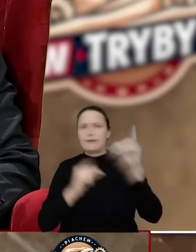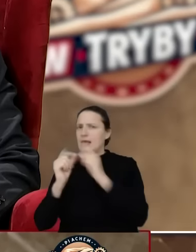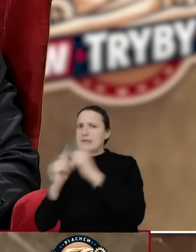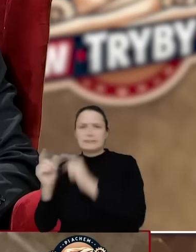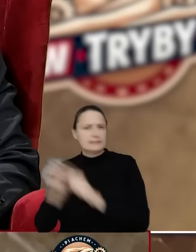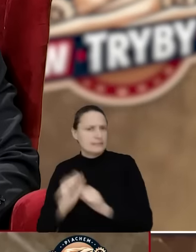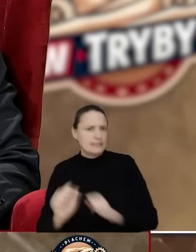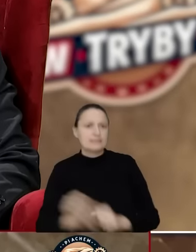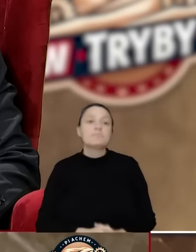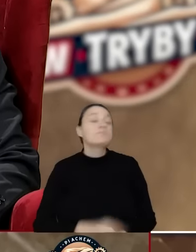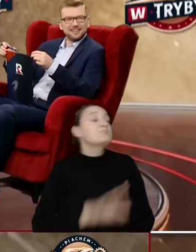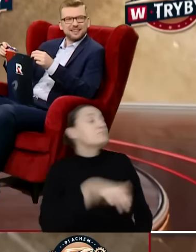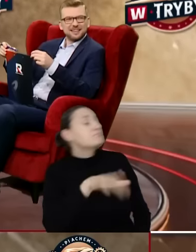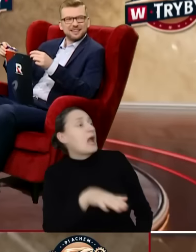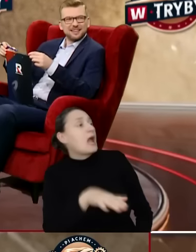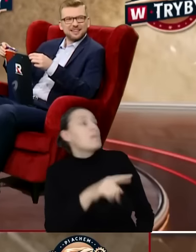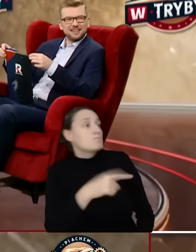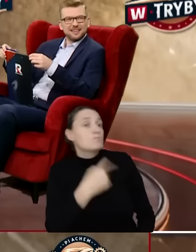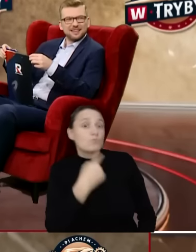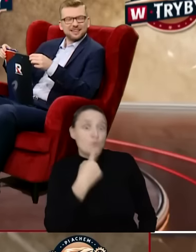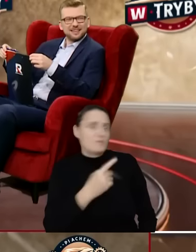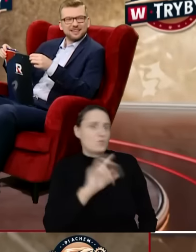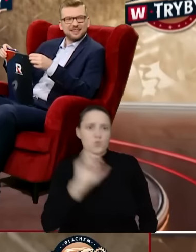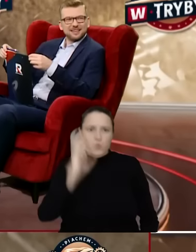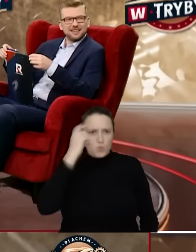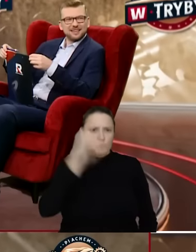Adrian S., proszę Państwa, mówi, że faworyta, a ja